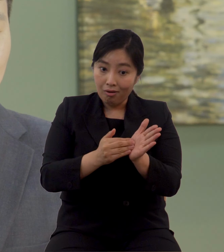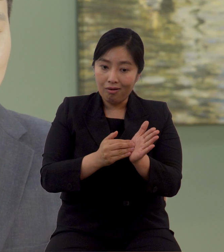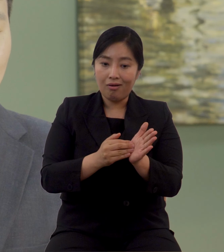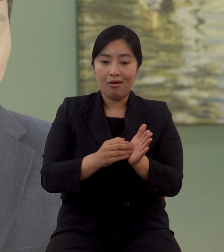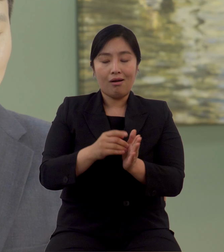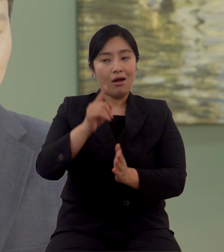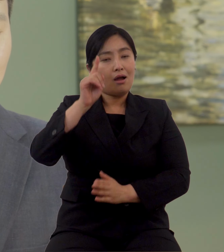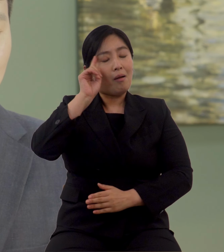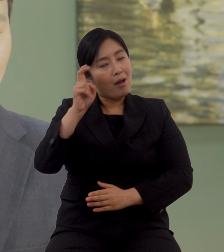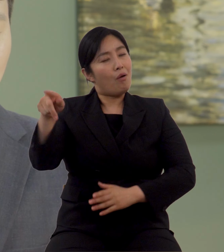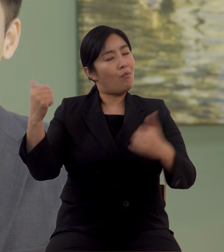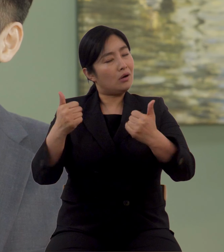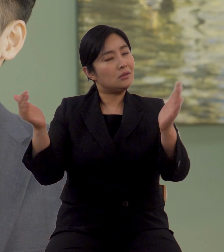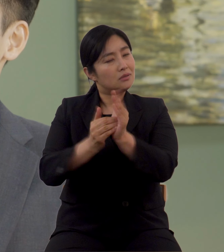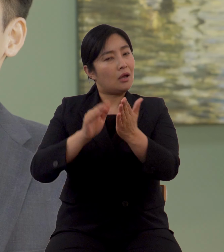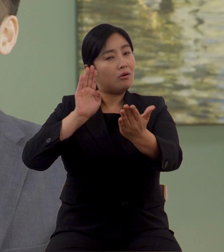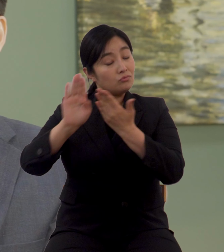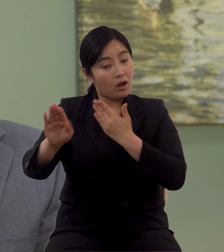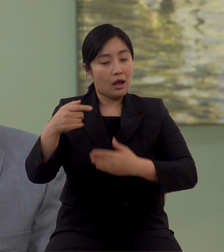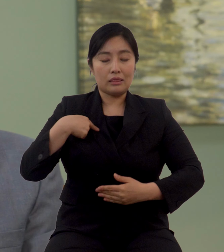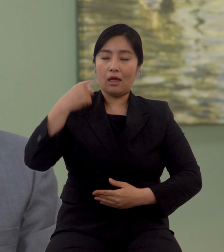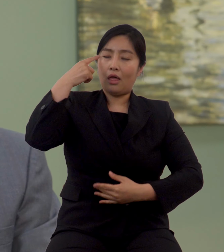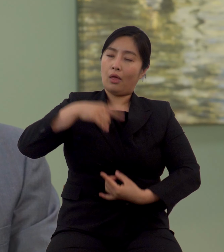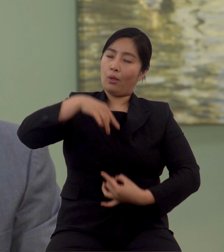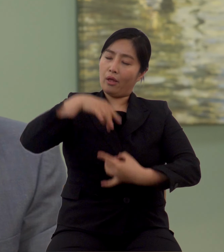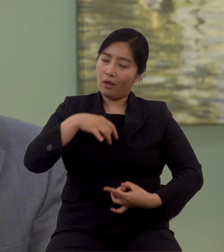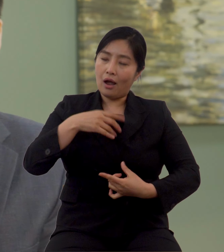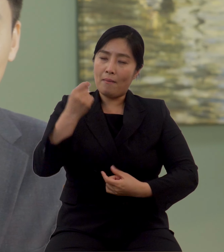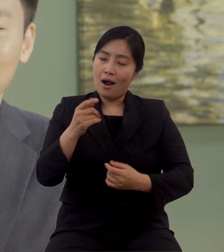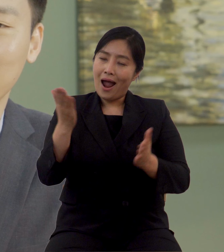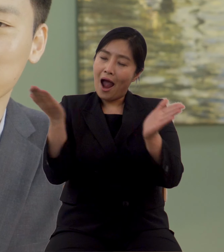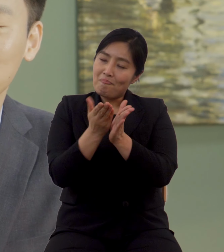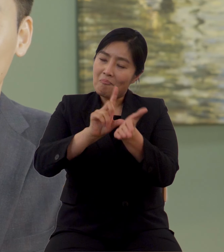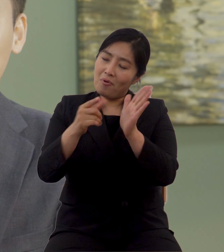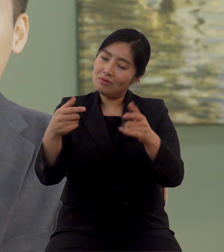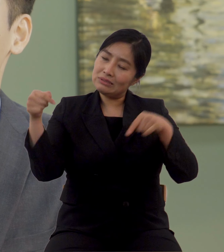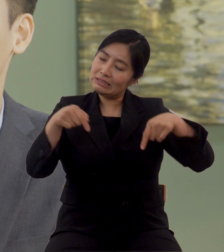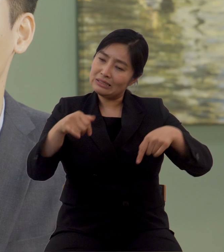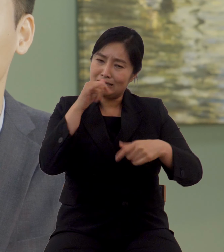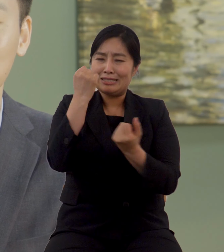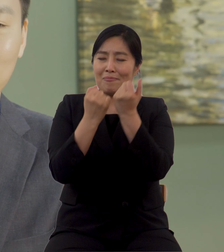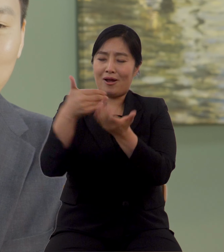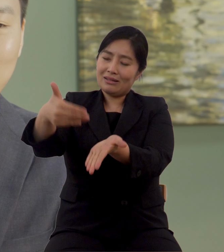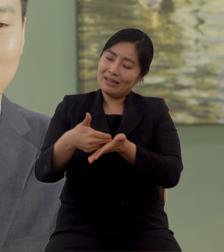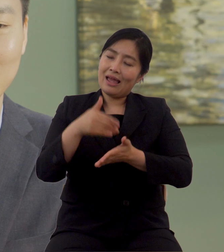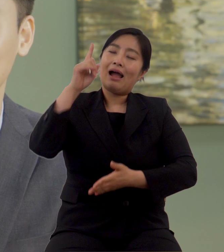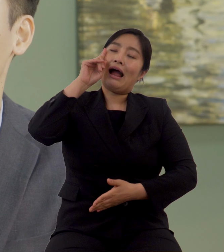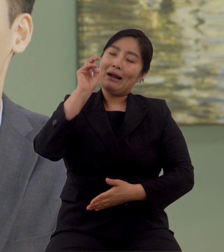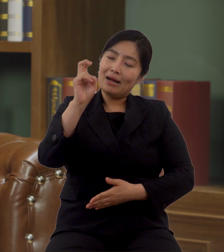거예요? 글쎄요, 아마 회의가 끝나고 나서 이제 저의 생각은 아마 뭔가 합리적인 뭔가가 있었겠지, 설명이